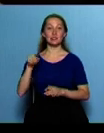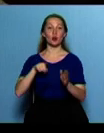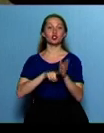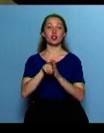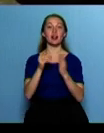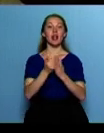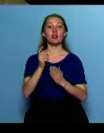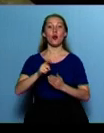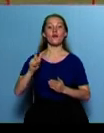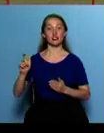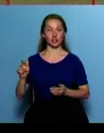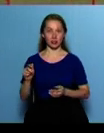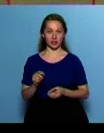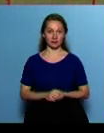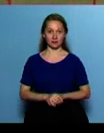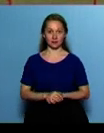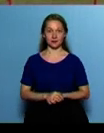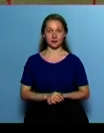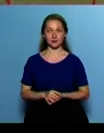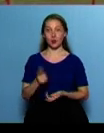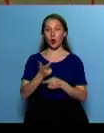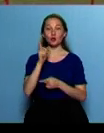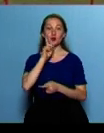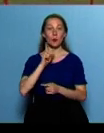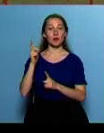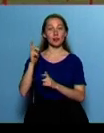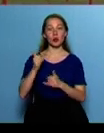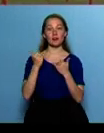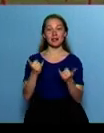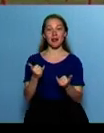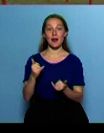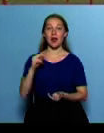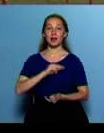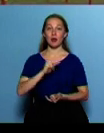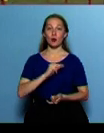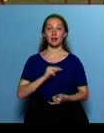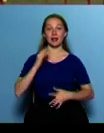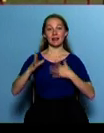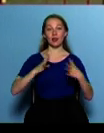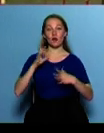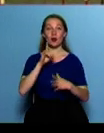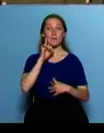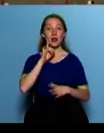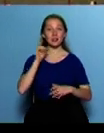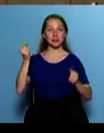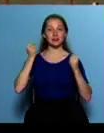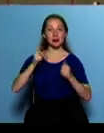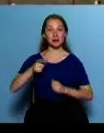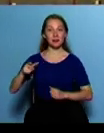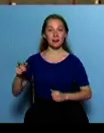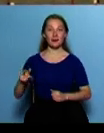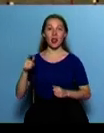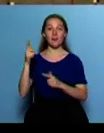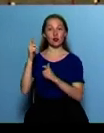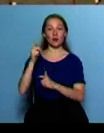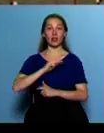новички биатлонных секций. Очень удобная винтовка для работы, для тренировок молодых спортсменов. Винтовка работает